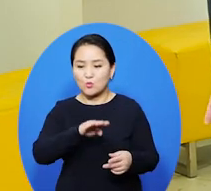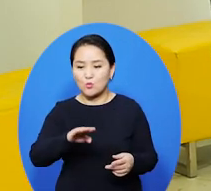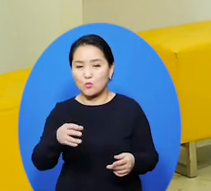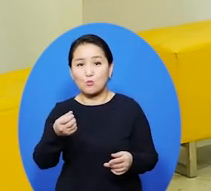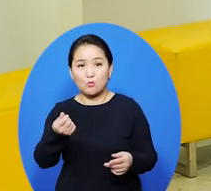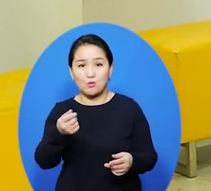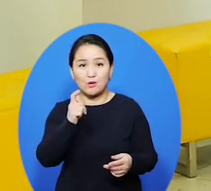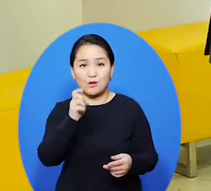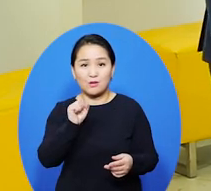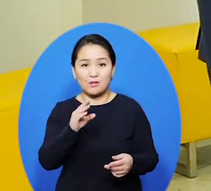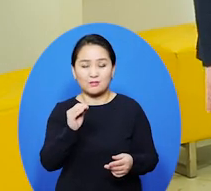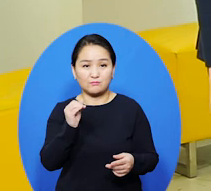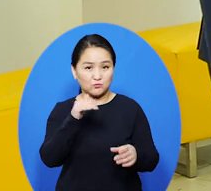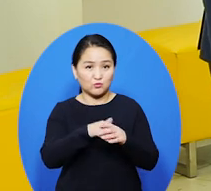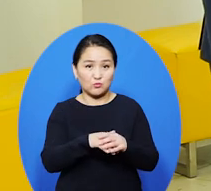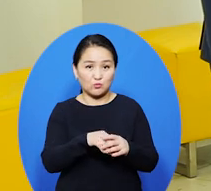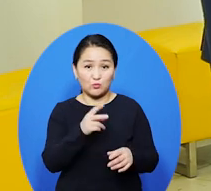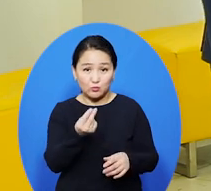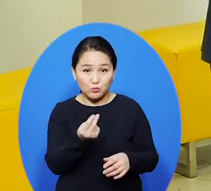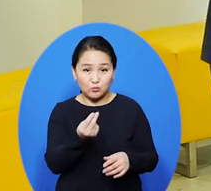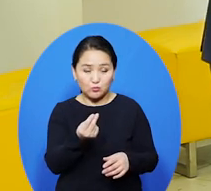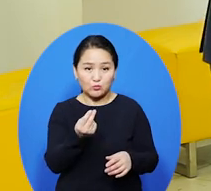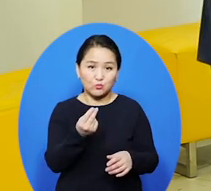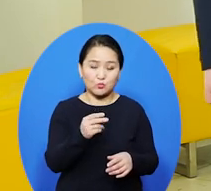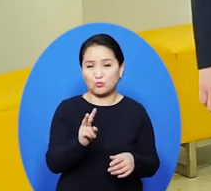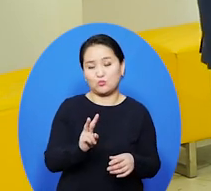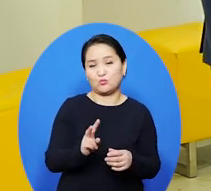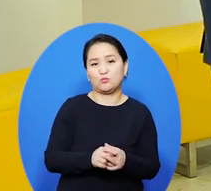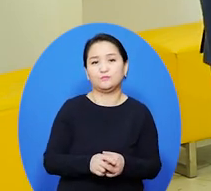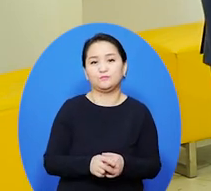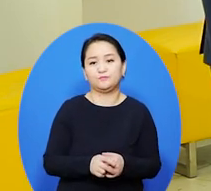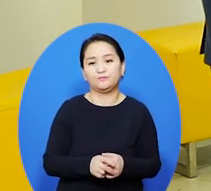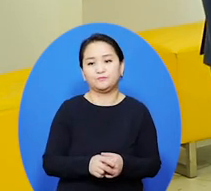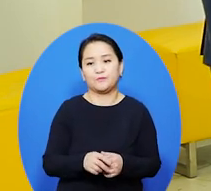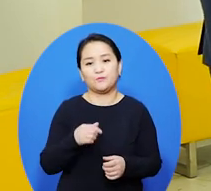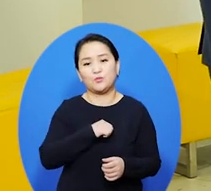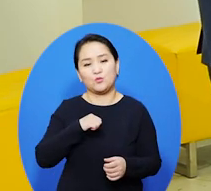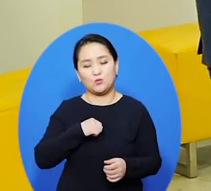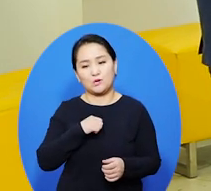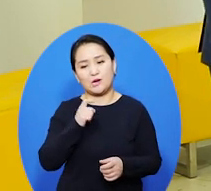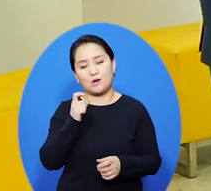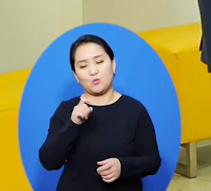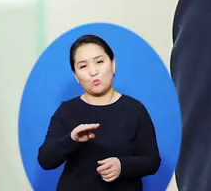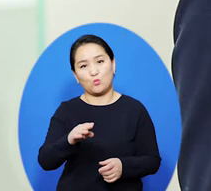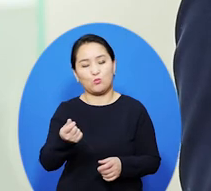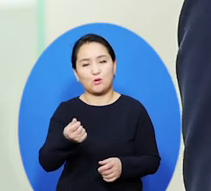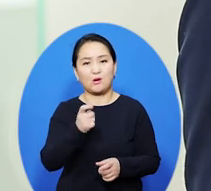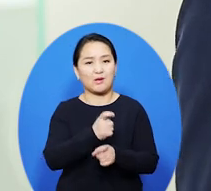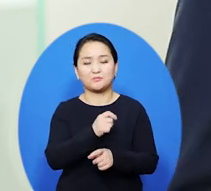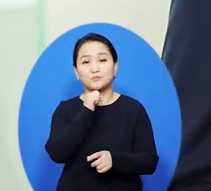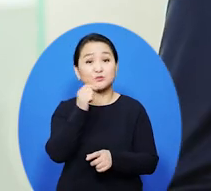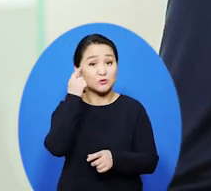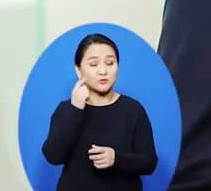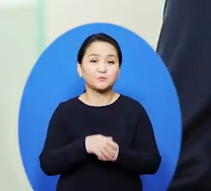мөнгөнд тэтгэмжийг бол одоо халамж гэж үзэх үү? Энэ бол хүүхдийн мөнгөнд тэтгэмж бол халамж гэж миний зүгээс бол үзэхгүй гэж ойлгоц. Тийм.